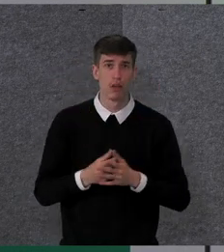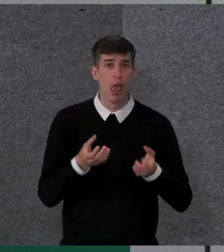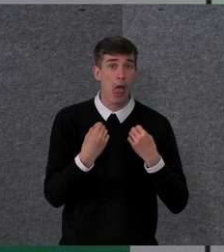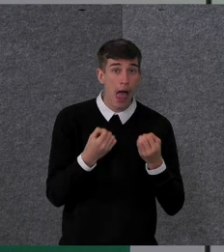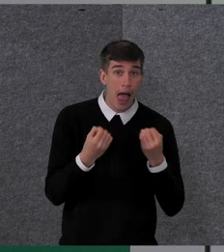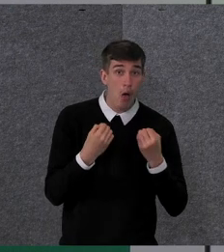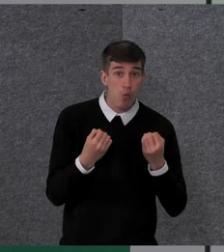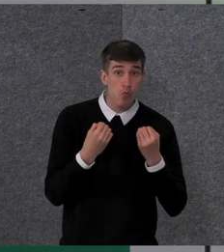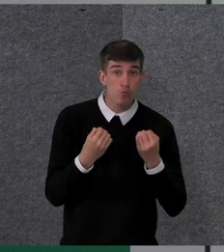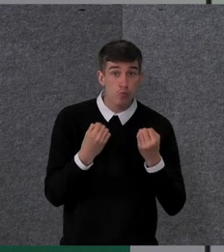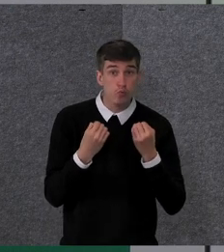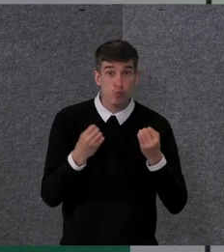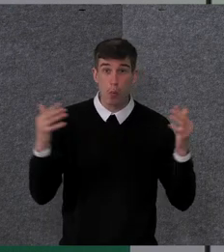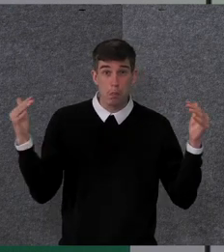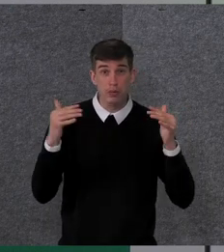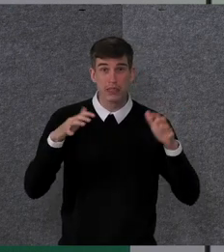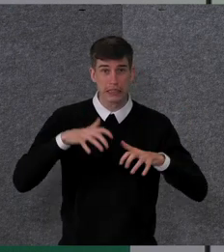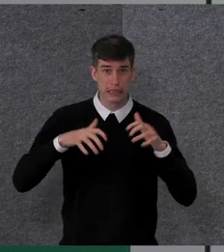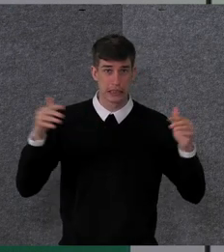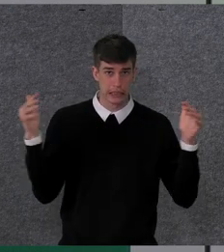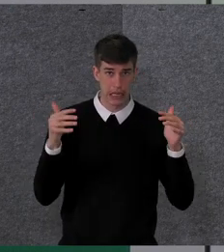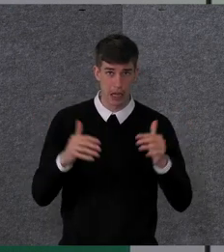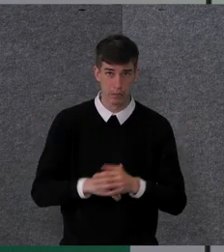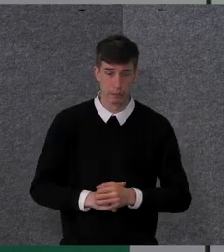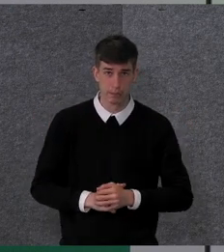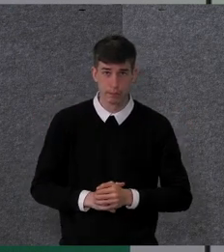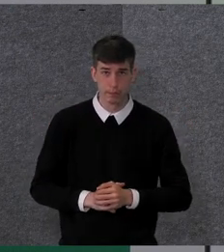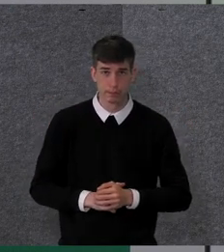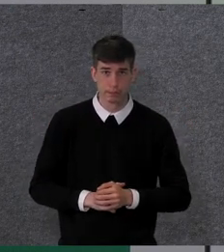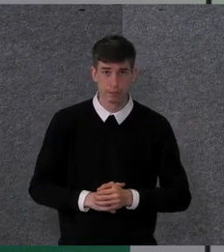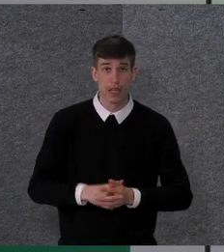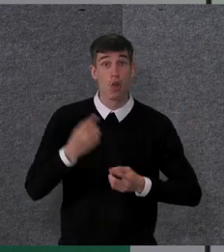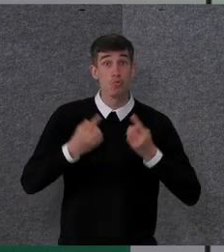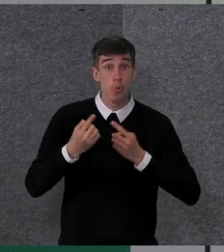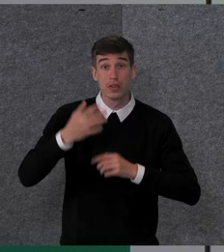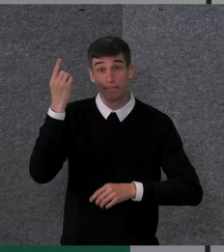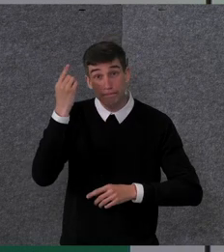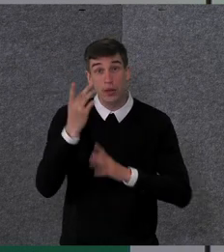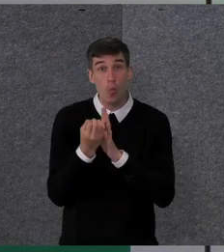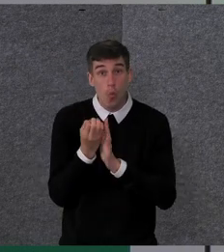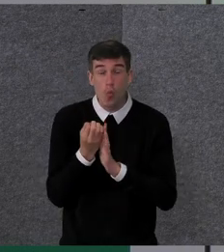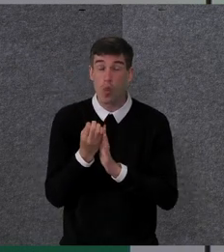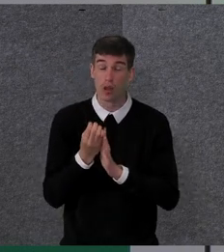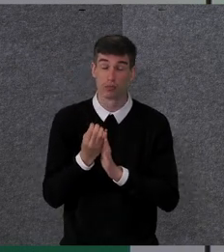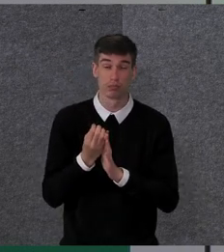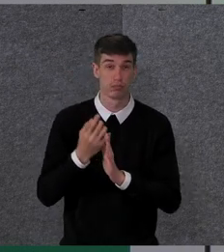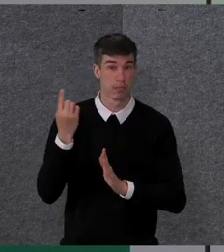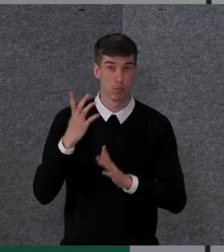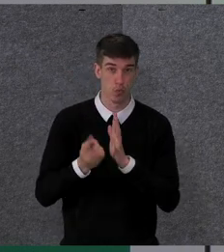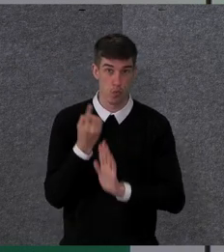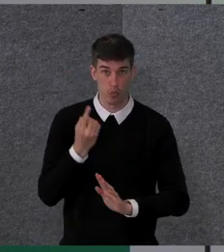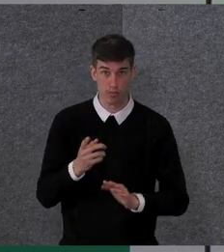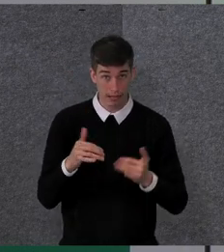die Windschutzscheibe voller Insekten. Und schon damals mahnten die Grünen zu Recht die ökologischen Bedrohungen an. Und